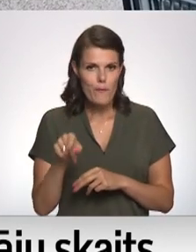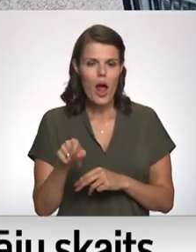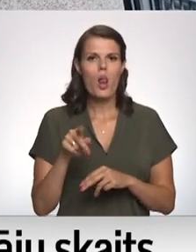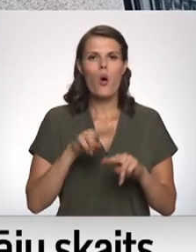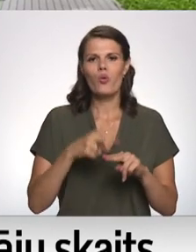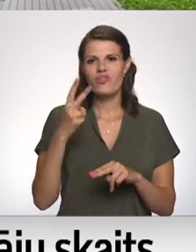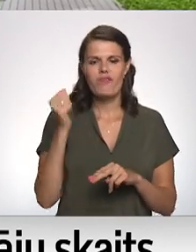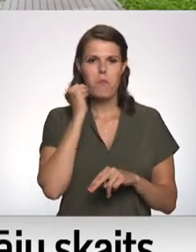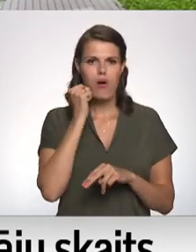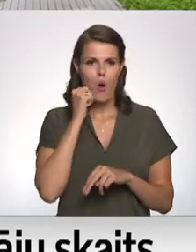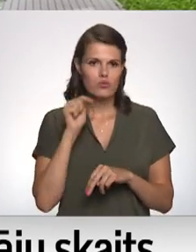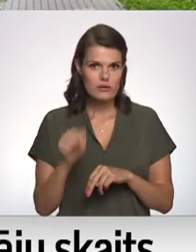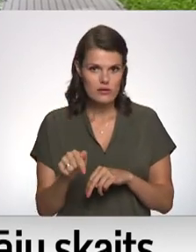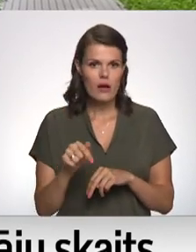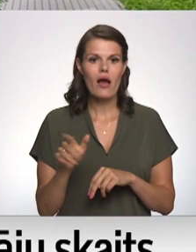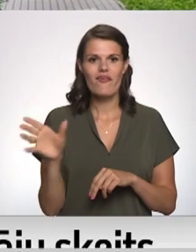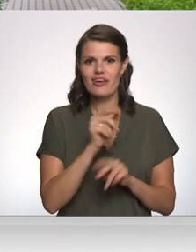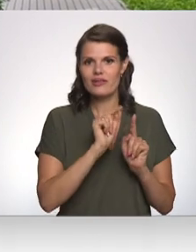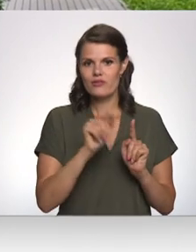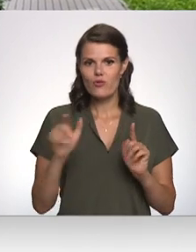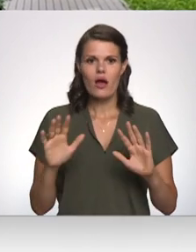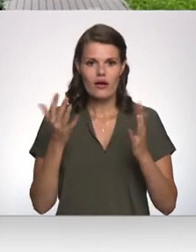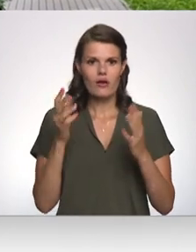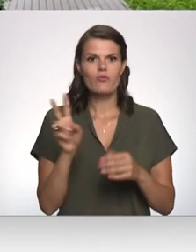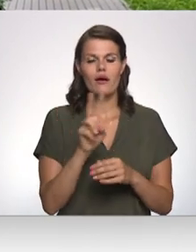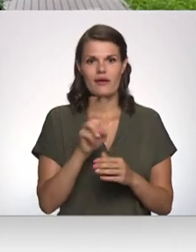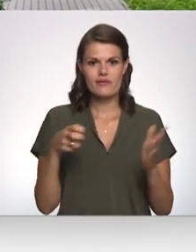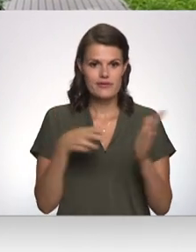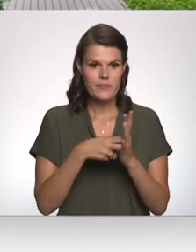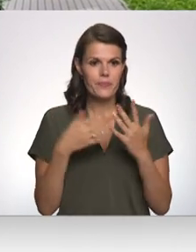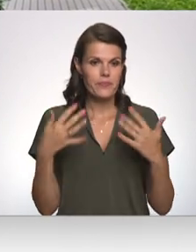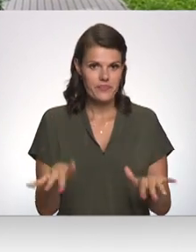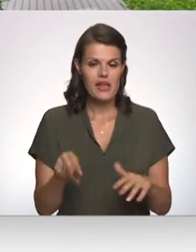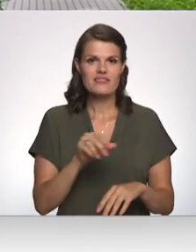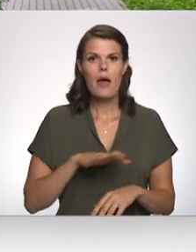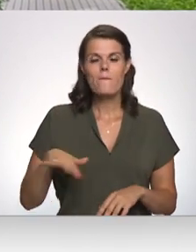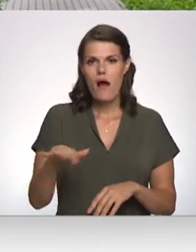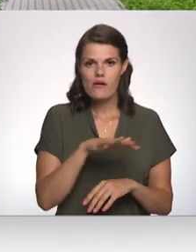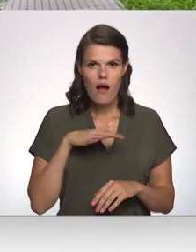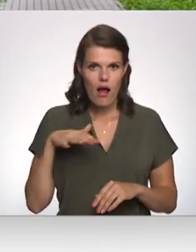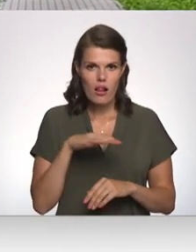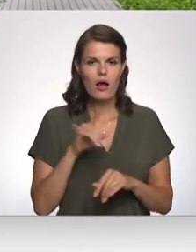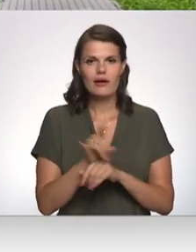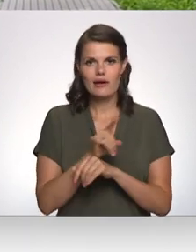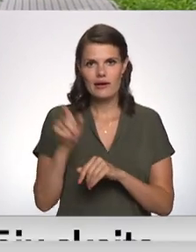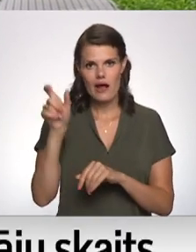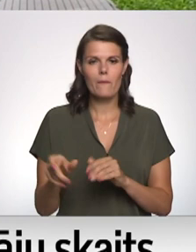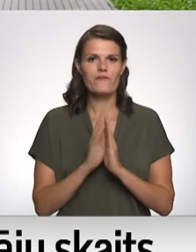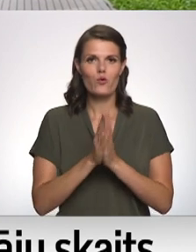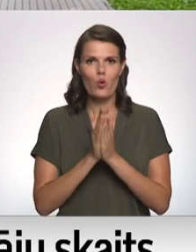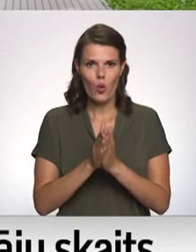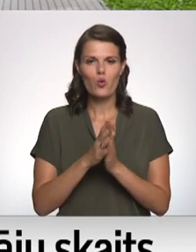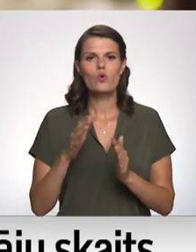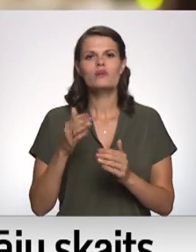Bauskas iecirknī. Visos gadījumos, kas ir reģistrēti Zemgalē, krāpnieki lūdz